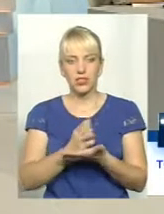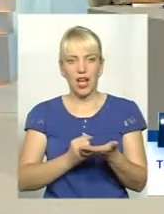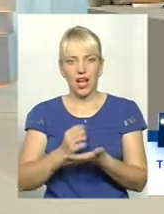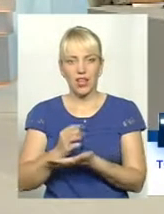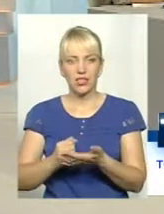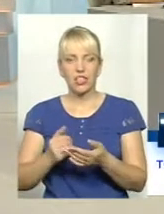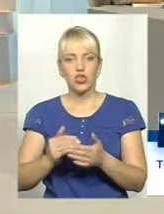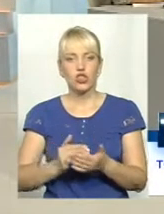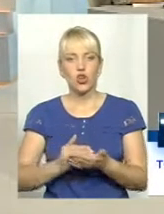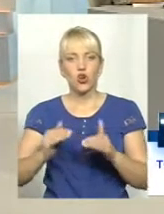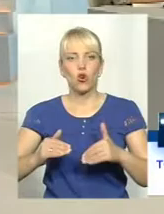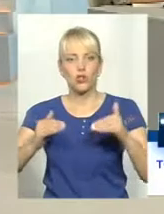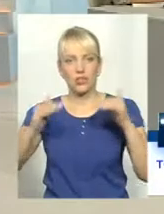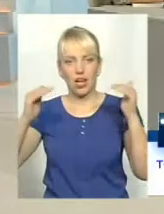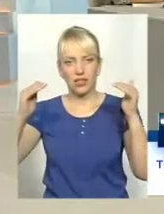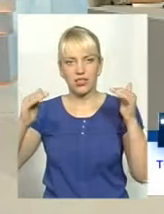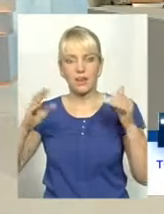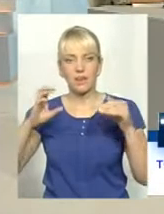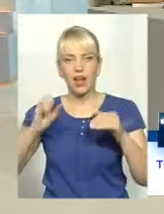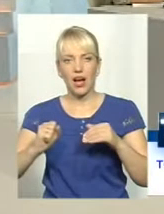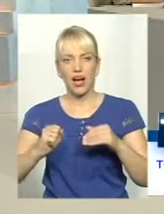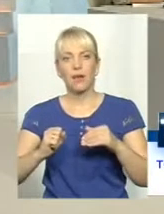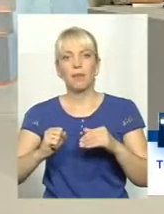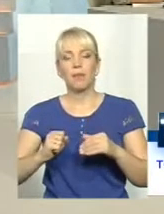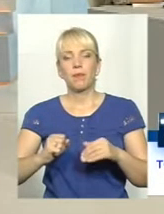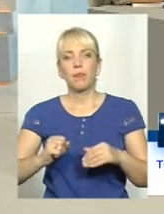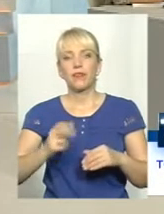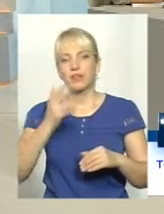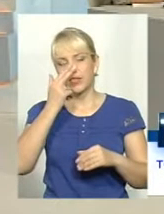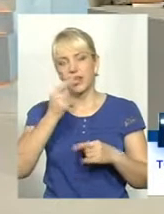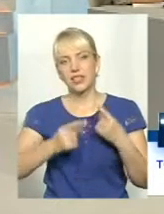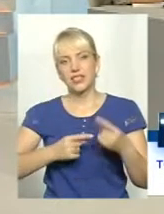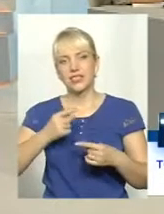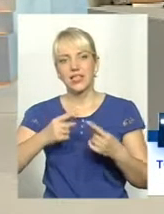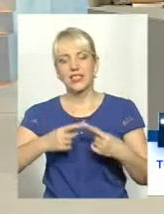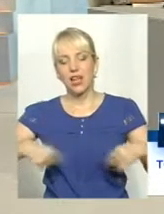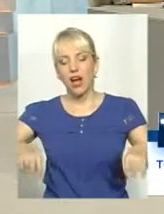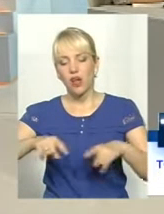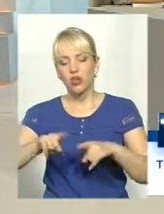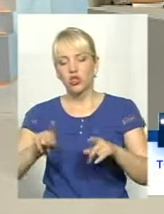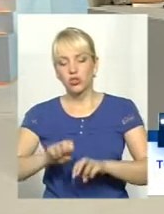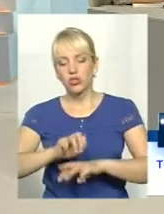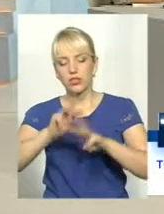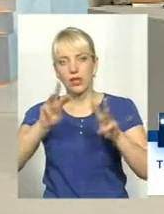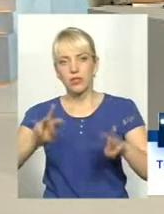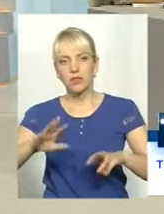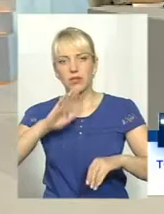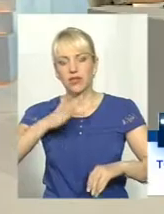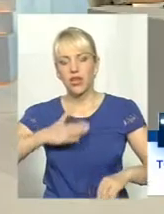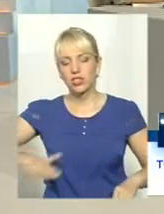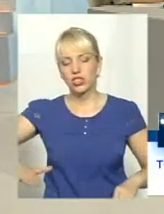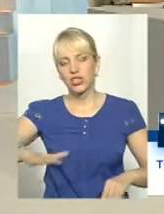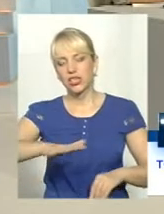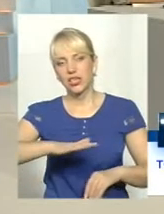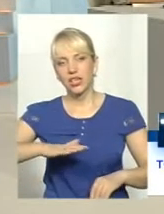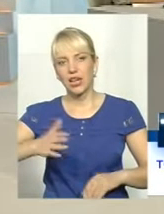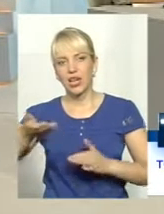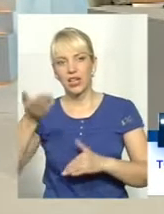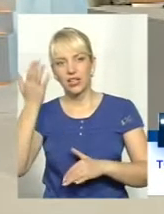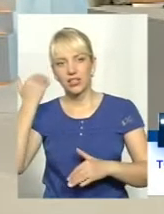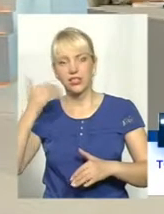насправді. Власне, до початку нинішнього століття багато великих виробництв Хмельниччини вичерпали